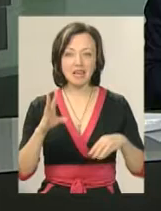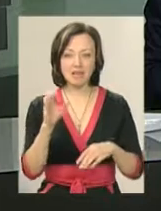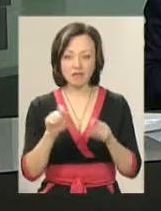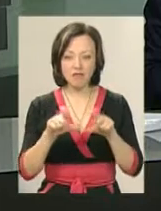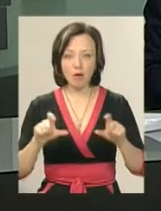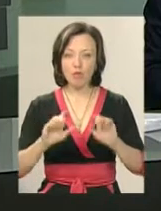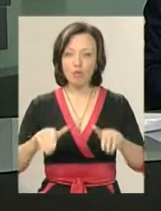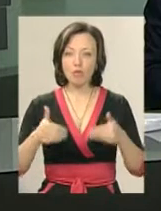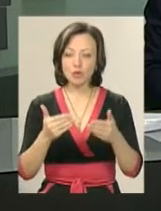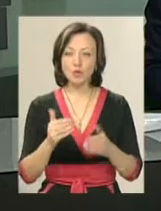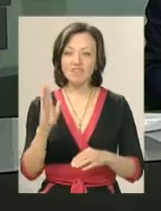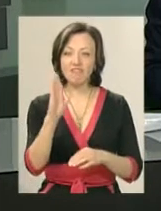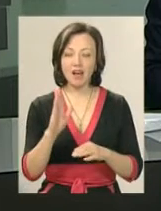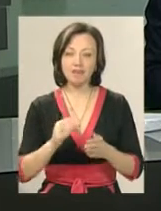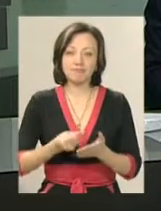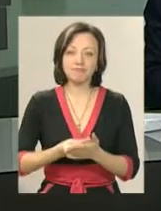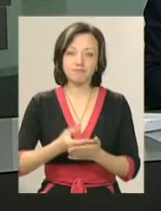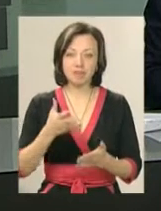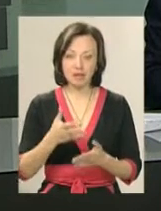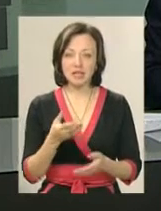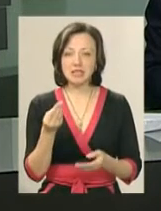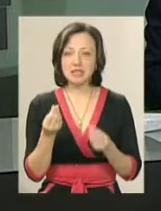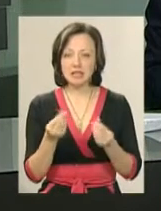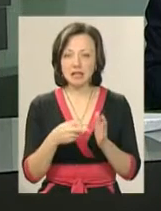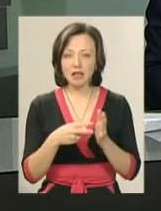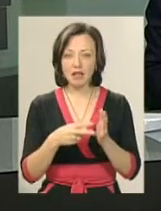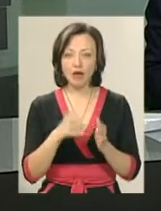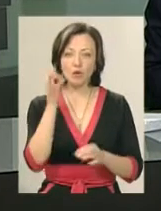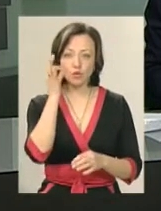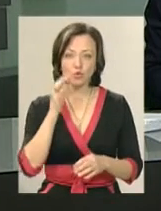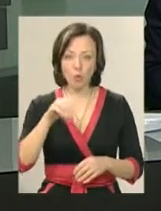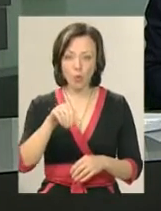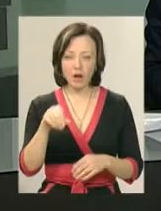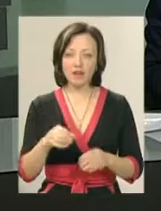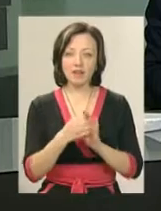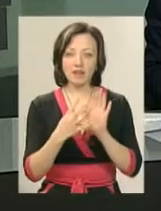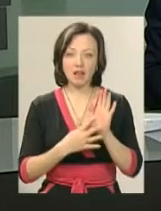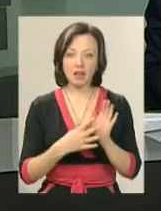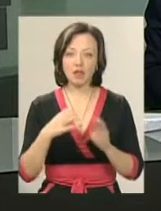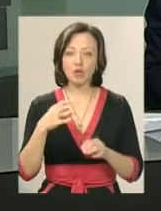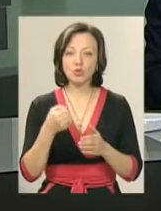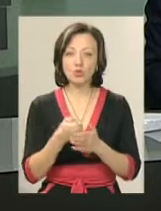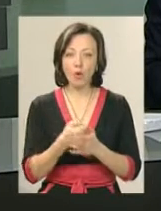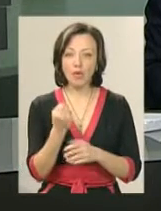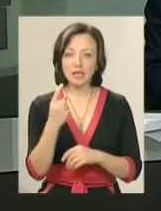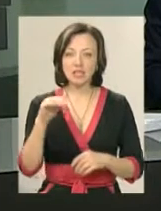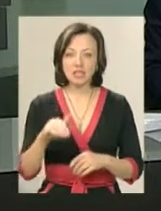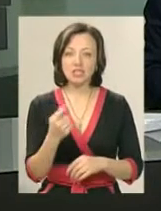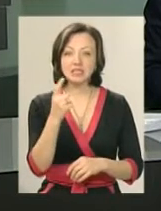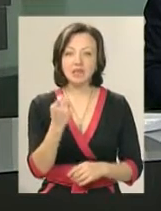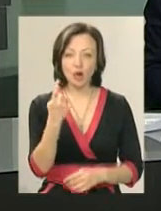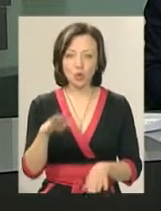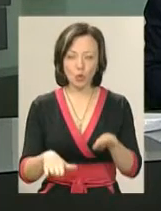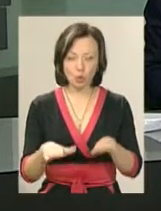пропонує з вересня цього року підвищити ціни на солодкий продукт на 19%, тобто до 11 тисяч гривень за тонну. Водночас